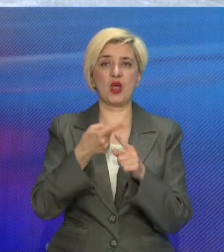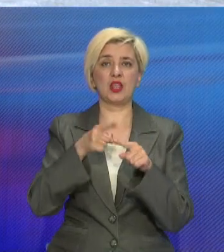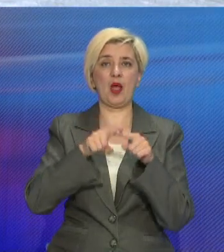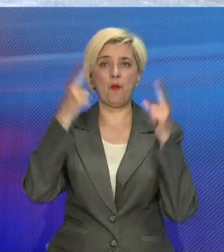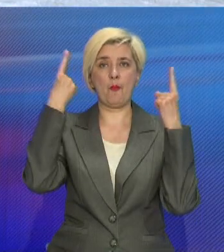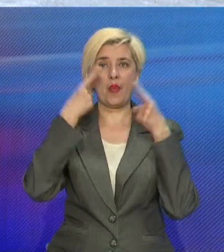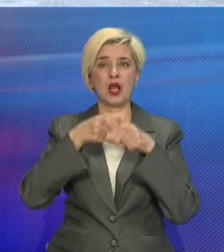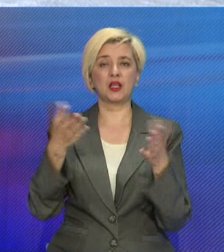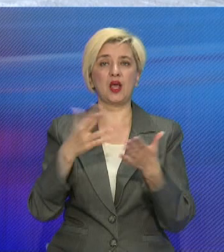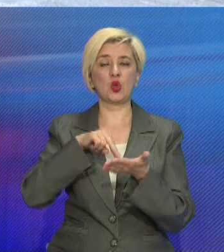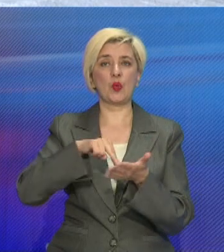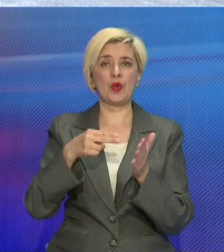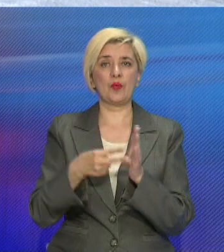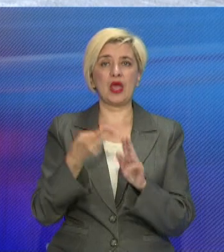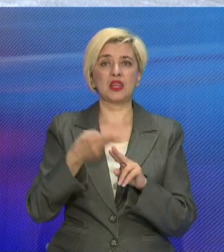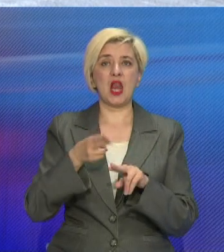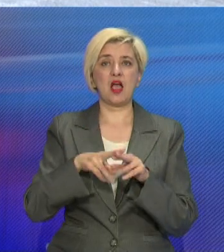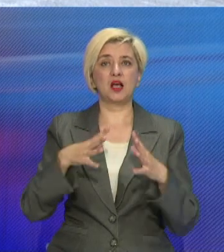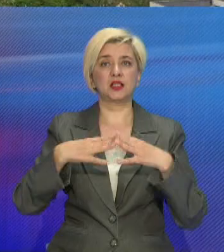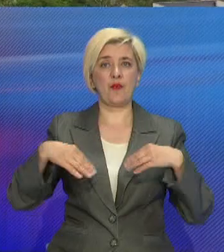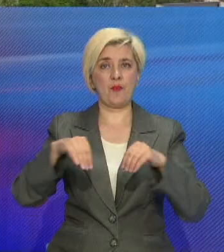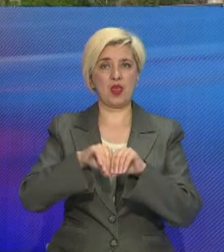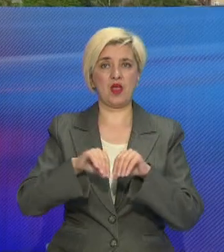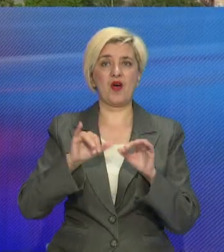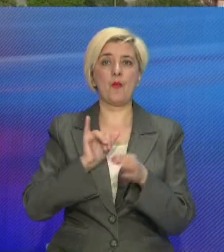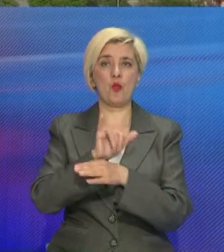которые предполагаются для семейного посетителя.